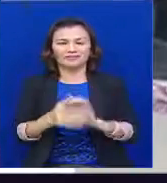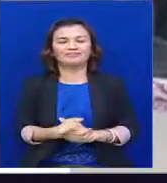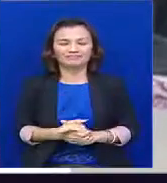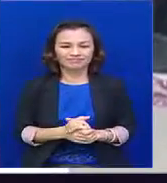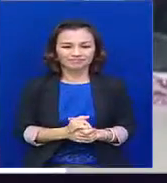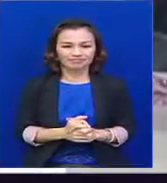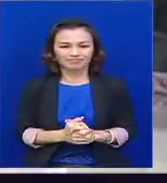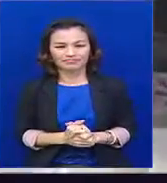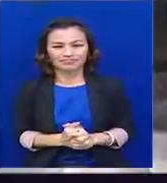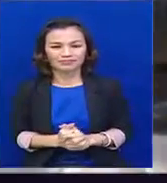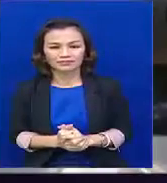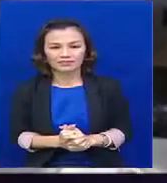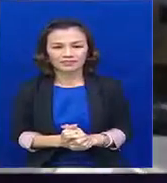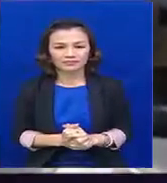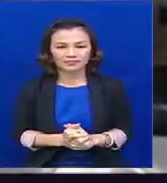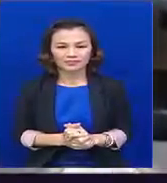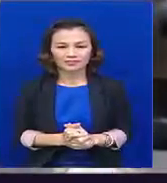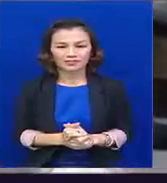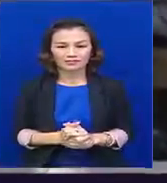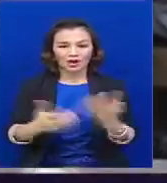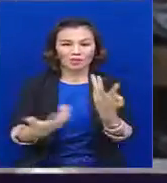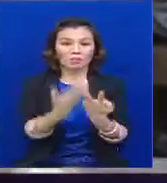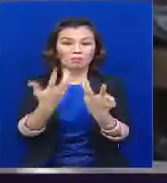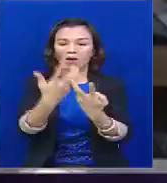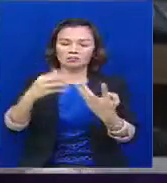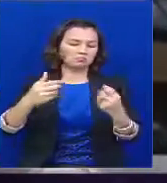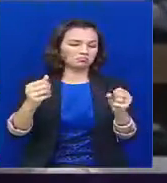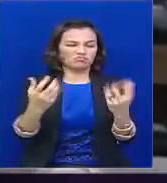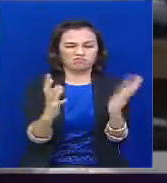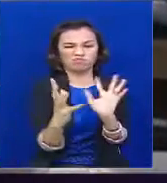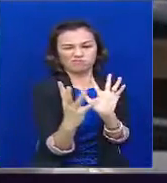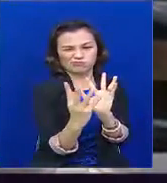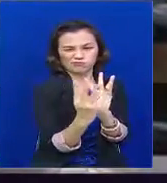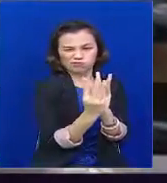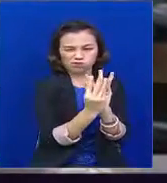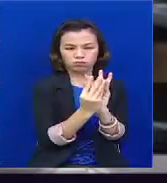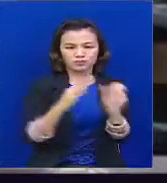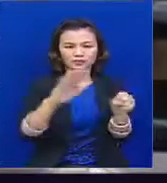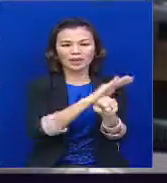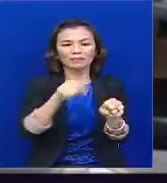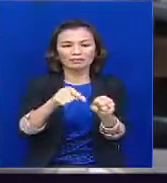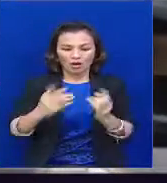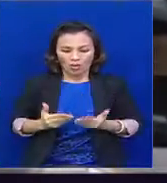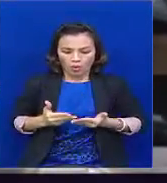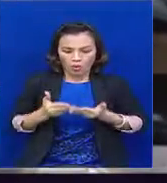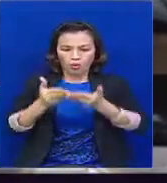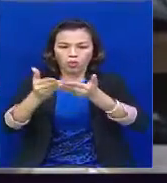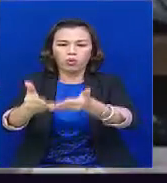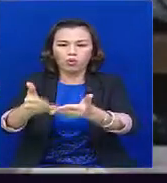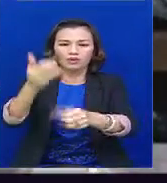ได ้พอผักจะอัดเต็มอยู่หน้าบ้านเลยออกไปไม่ได้เลย